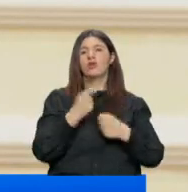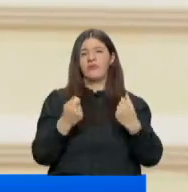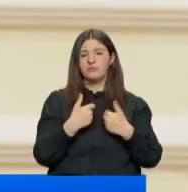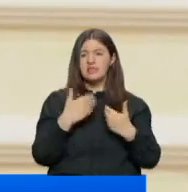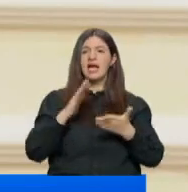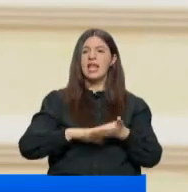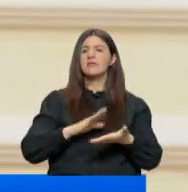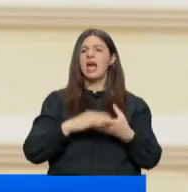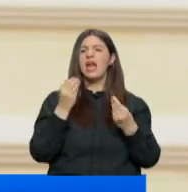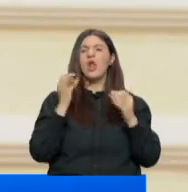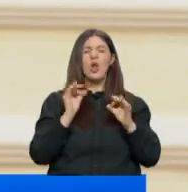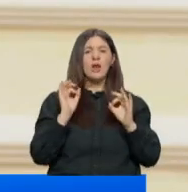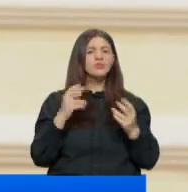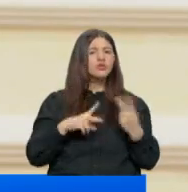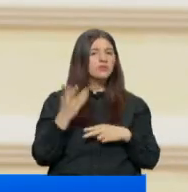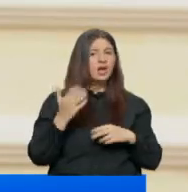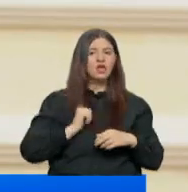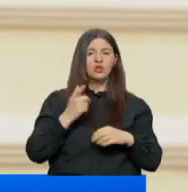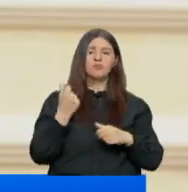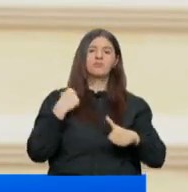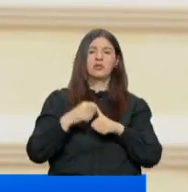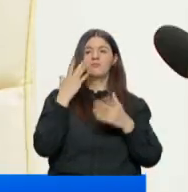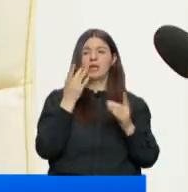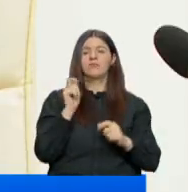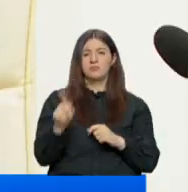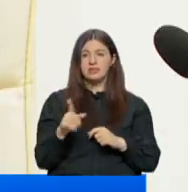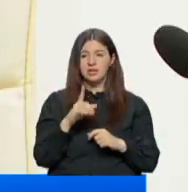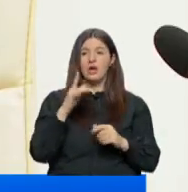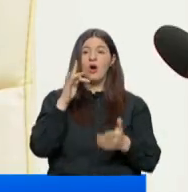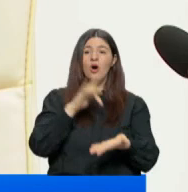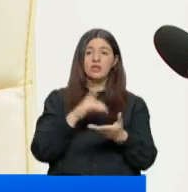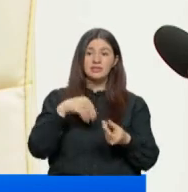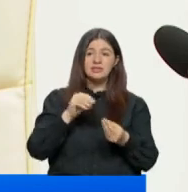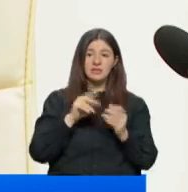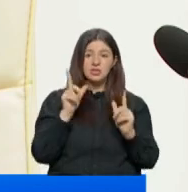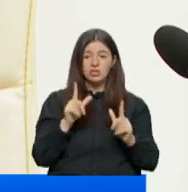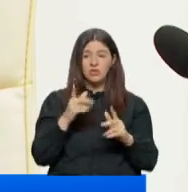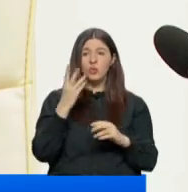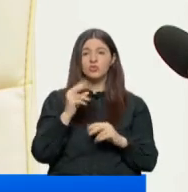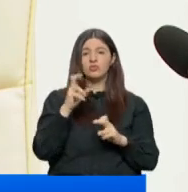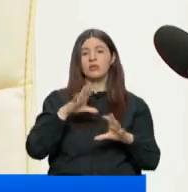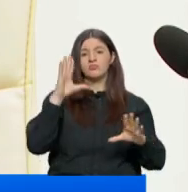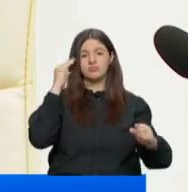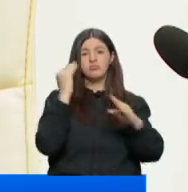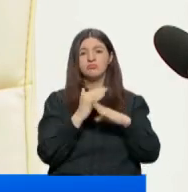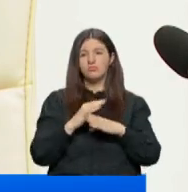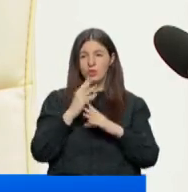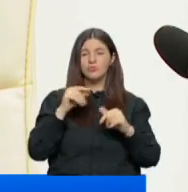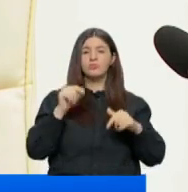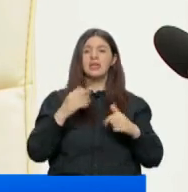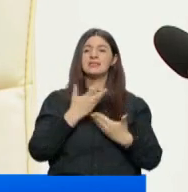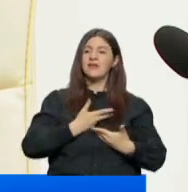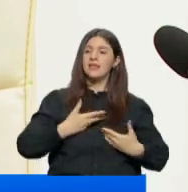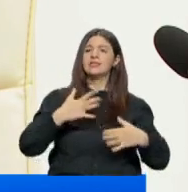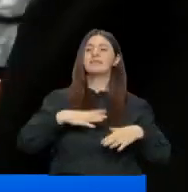görevimizdir. Elimizdeki en önemli araç asgari ücretin yeniden belirlenmesidir. Ara bir zam ihtiyacı olduğu konusunda mutabık olduk. Buraya